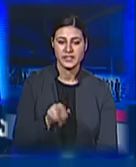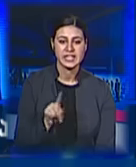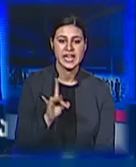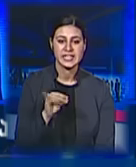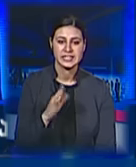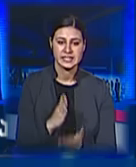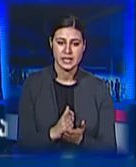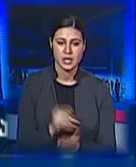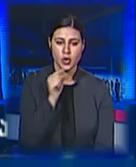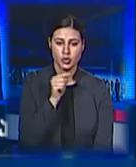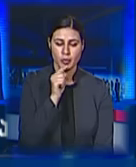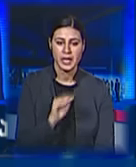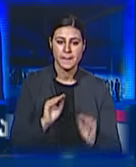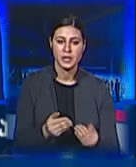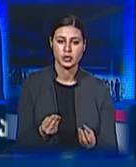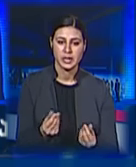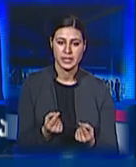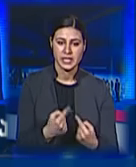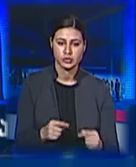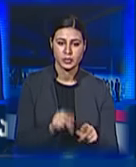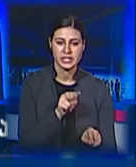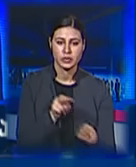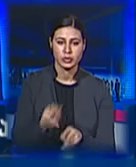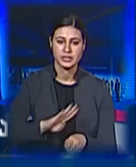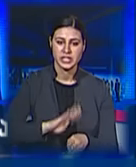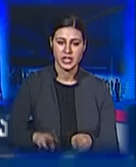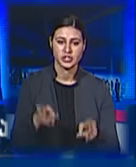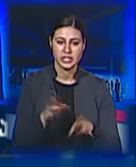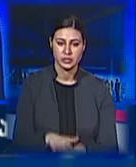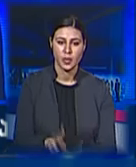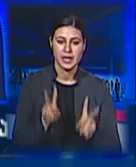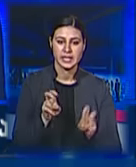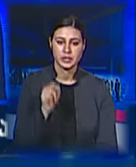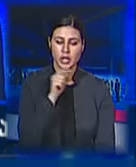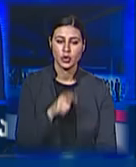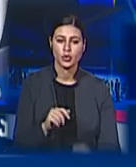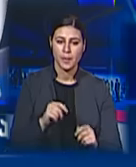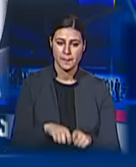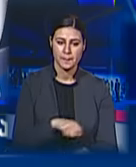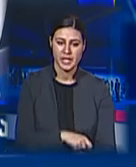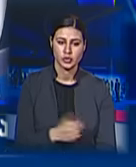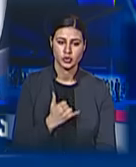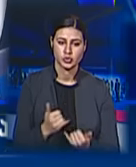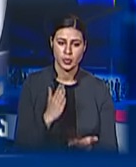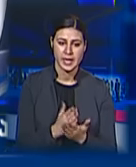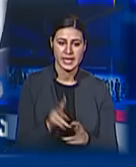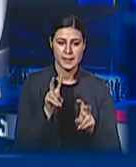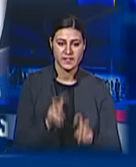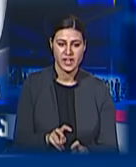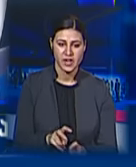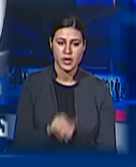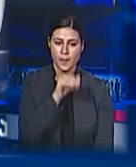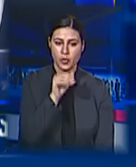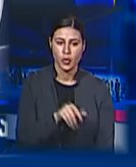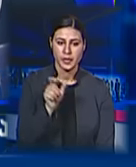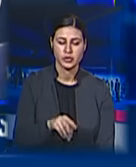რისკებს უქმნის ეკონომიკას მიკროსაფინანსოების რეგულირების გარეშე დატოვება. თემაზე ეკონომეტრის სტუმარია ეკონომიკური პოლიტიკის მკვლევარი